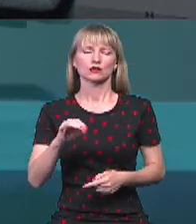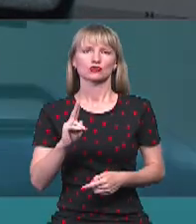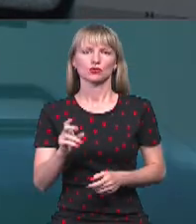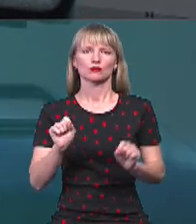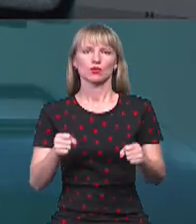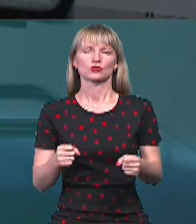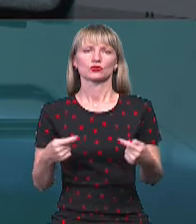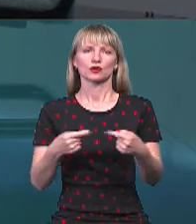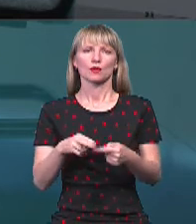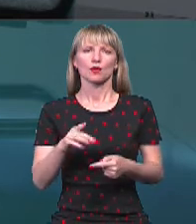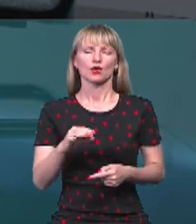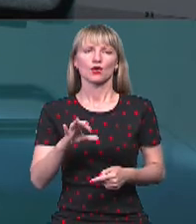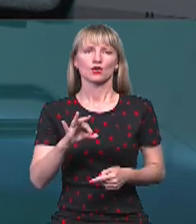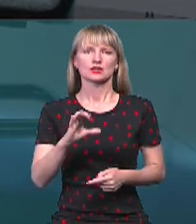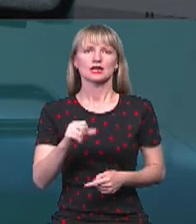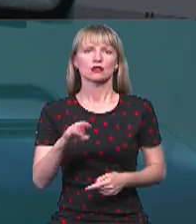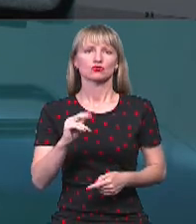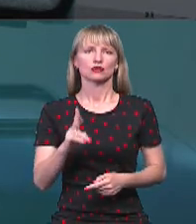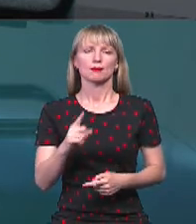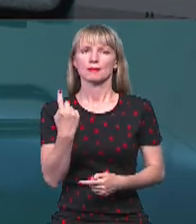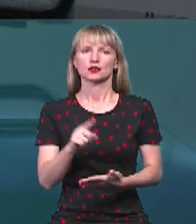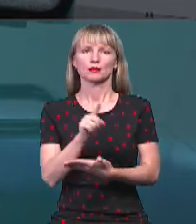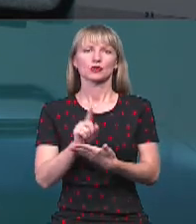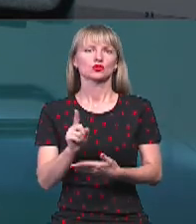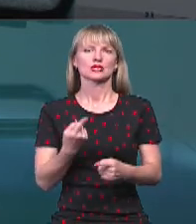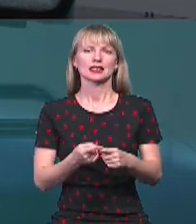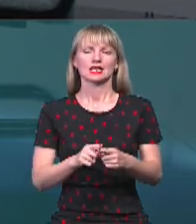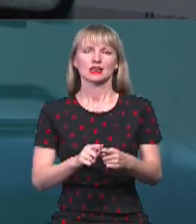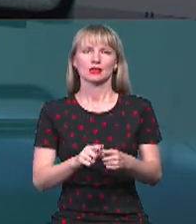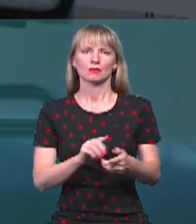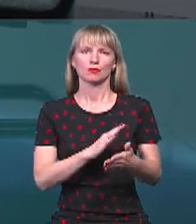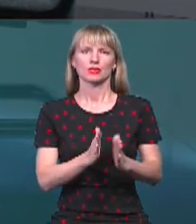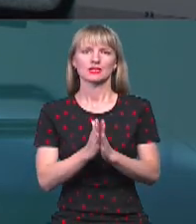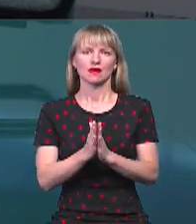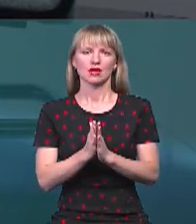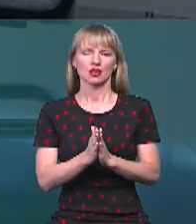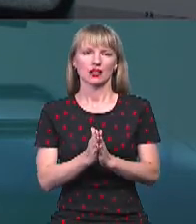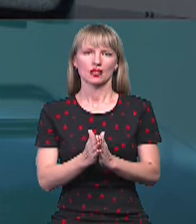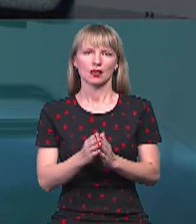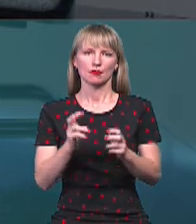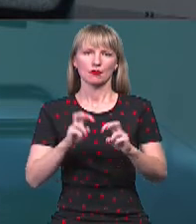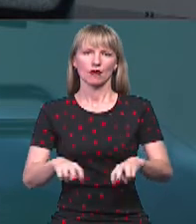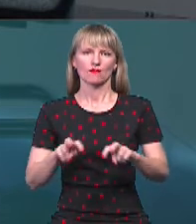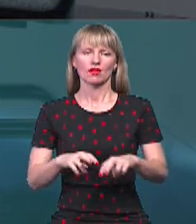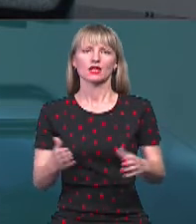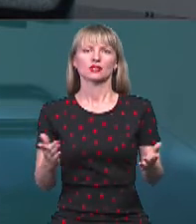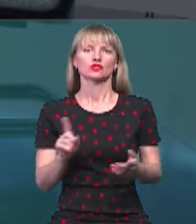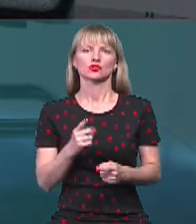про садочок. Пані Олена, до вас перше питання. Що з тим зверненням і що з перевіркою,